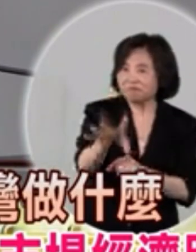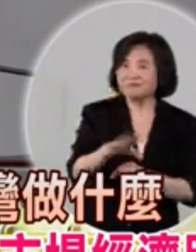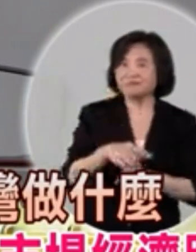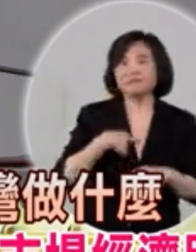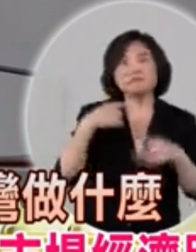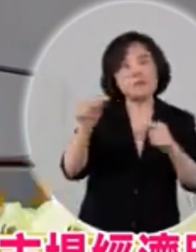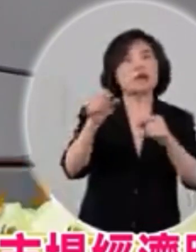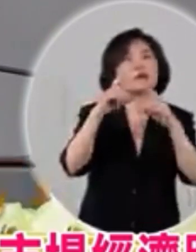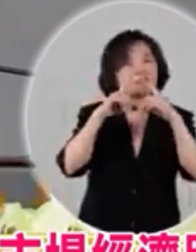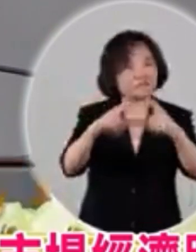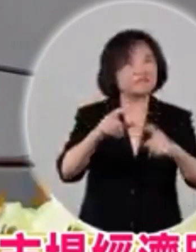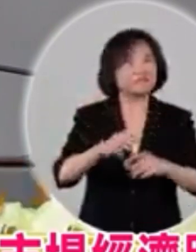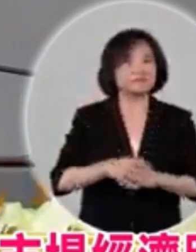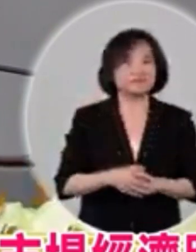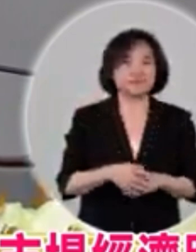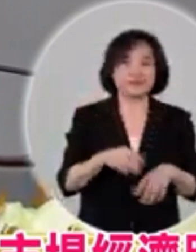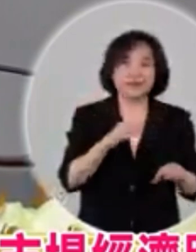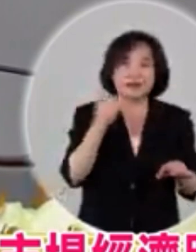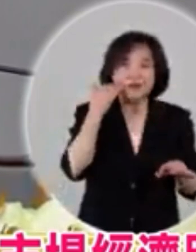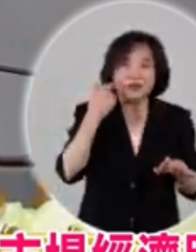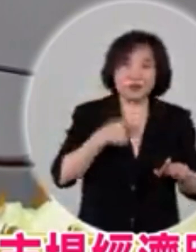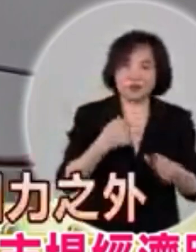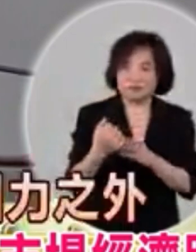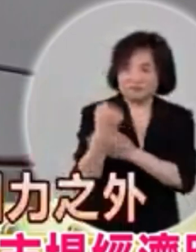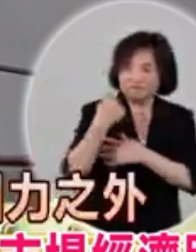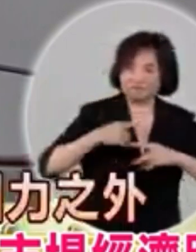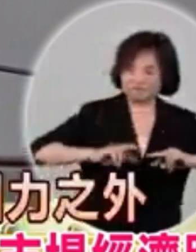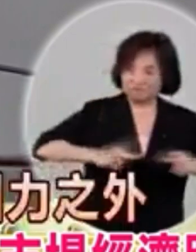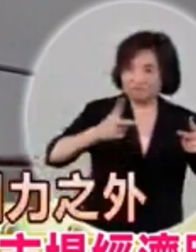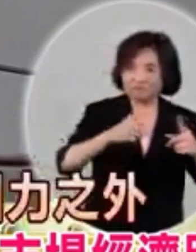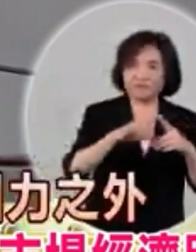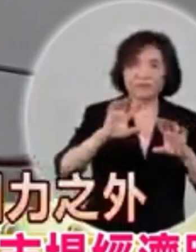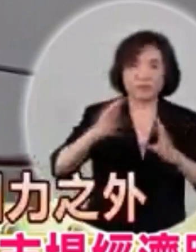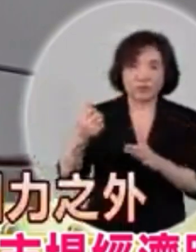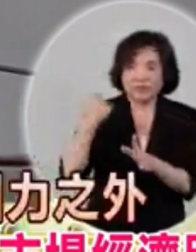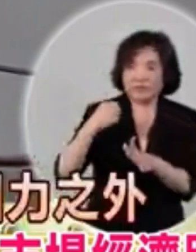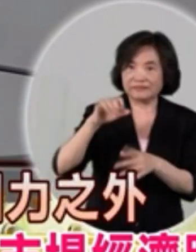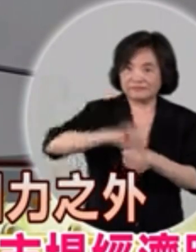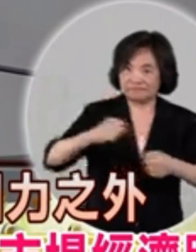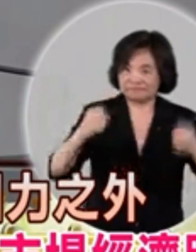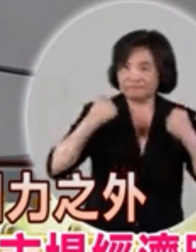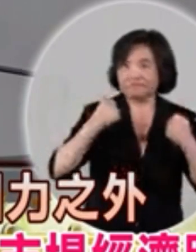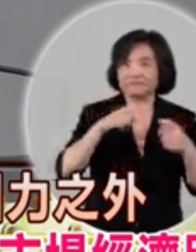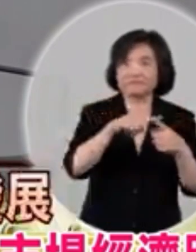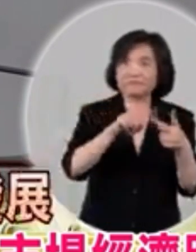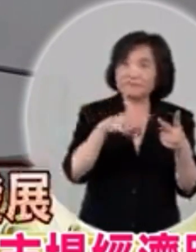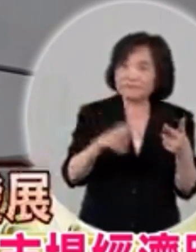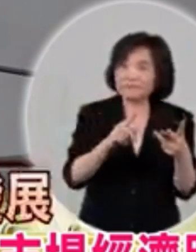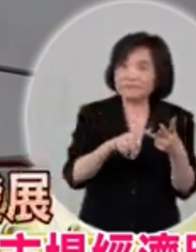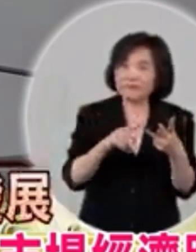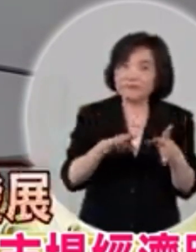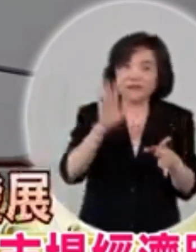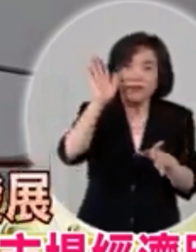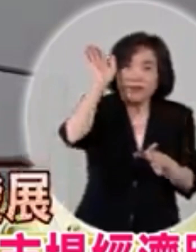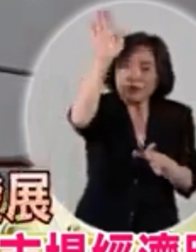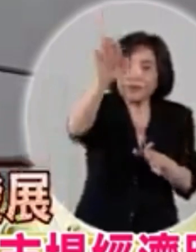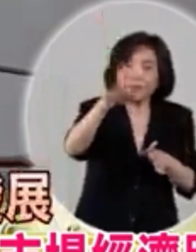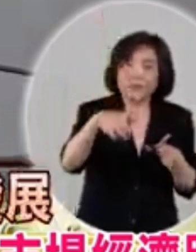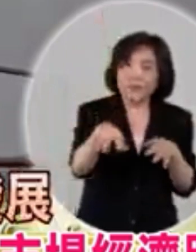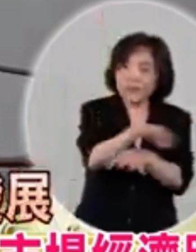单，在勇于改革以及壮大国力之外，我们要为国家的未来发